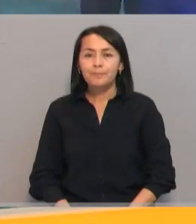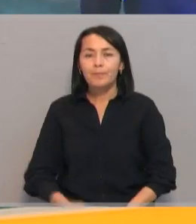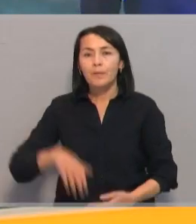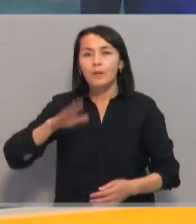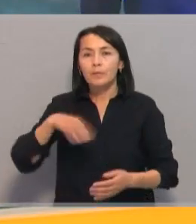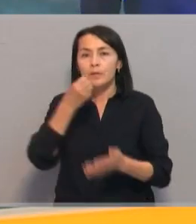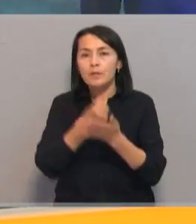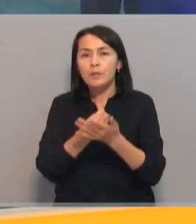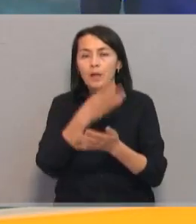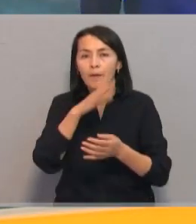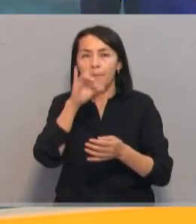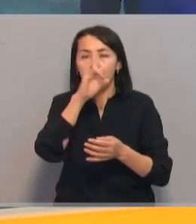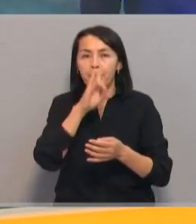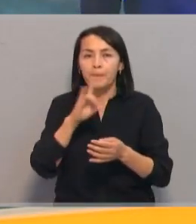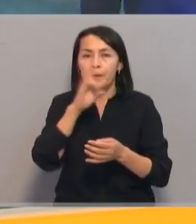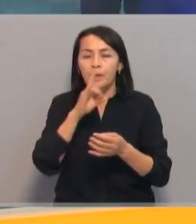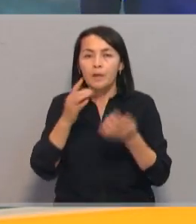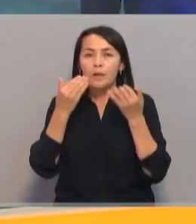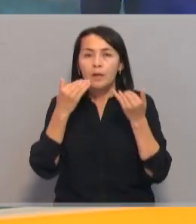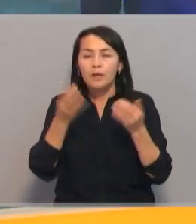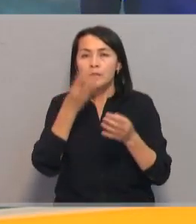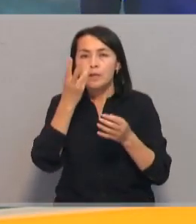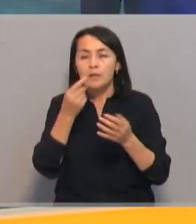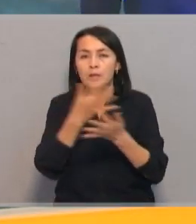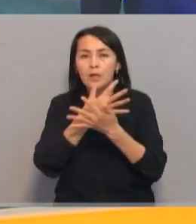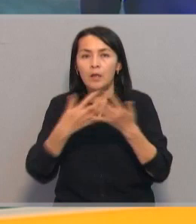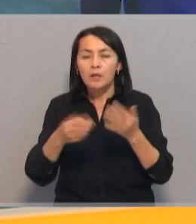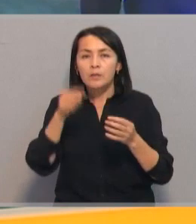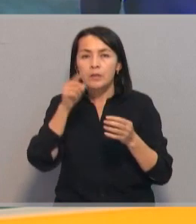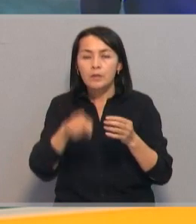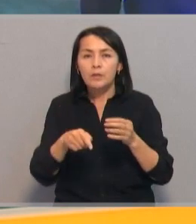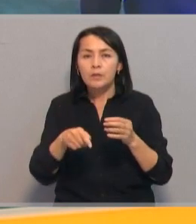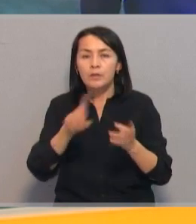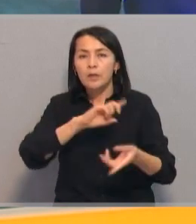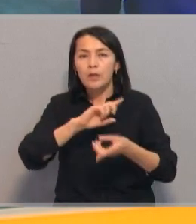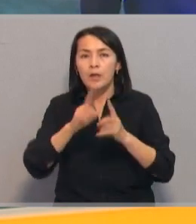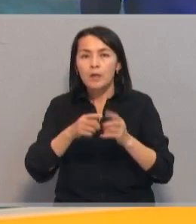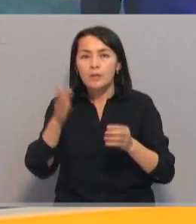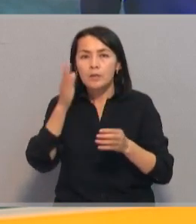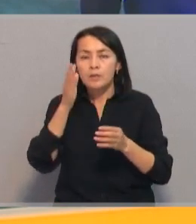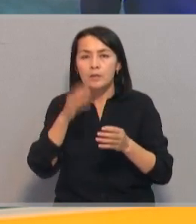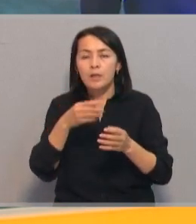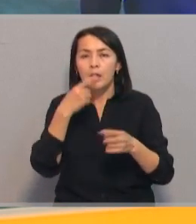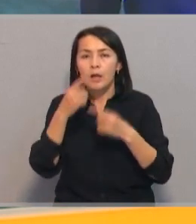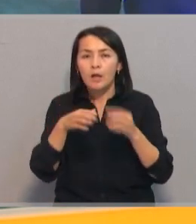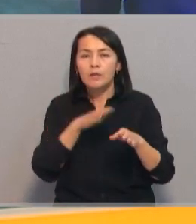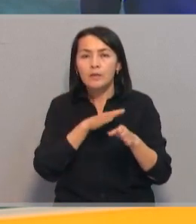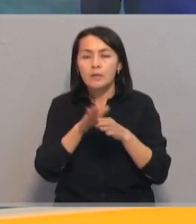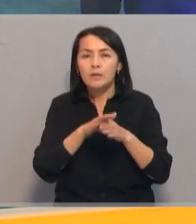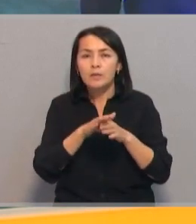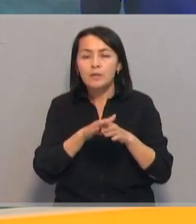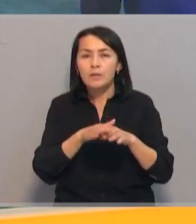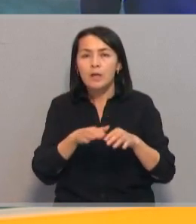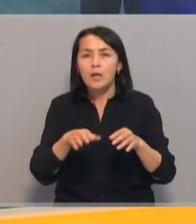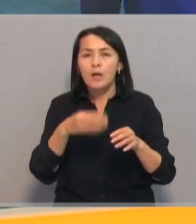После подорожания горюче-смазочных материалов цены на товары народного потребления изменятся незначительно, считает исполняющий